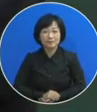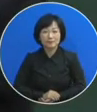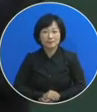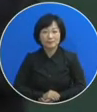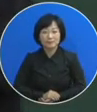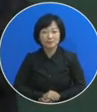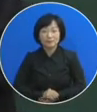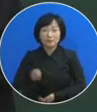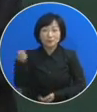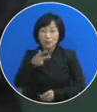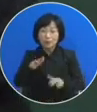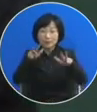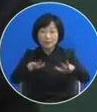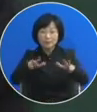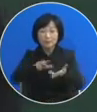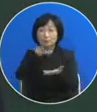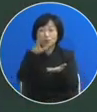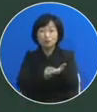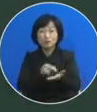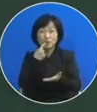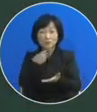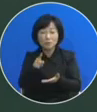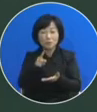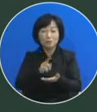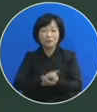지금 어떤 문제가 오는 거니까요.